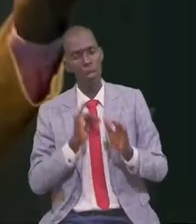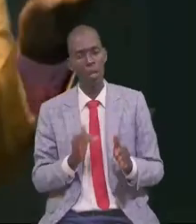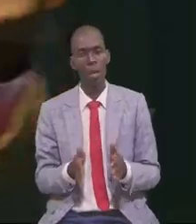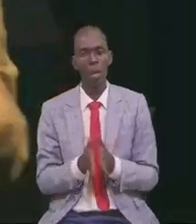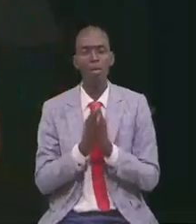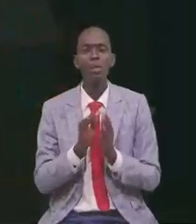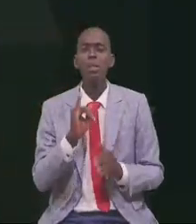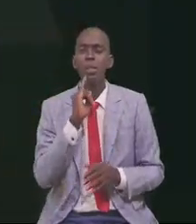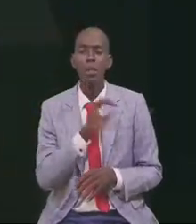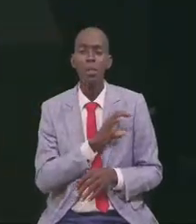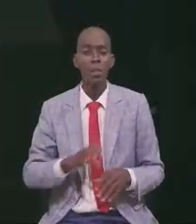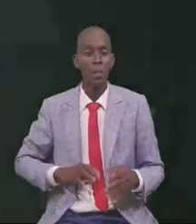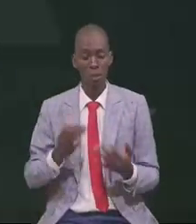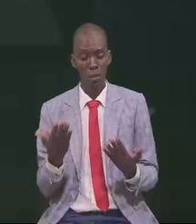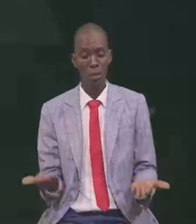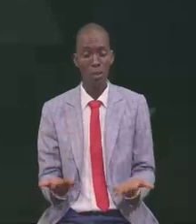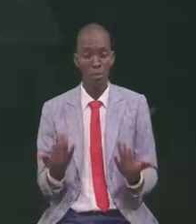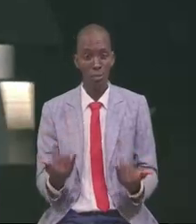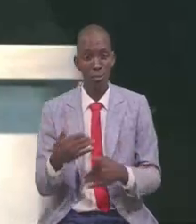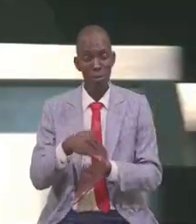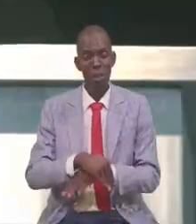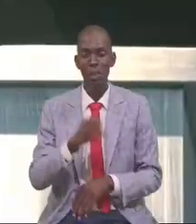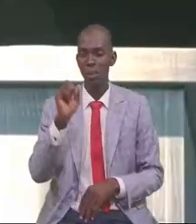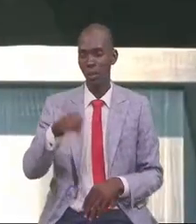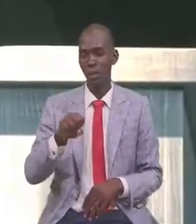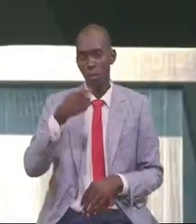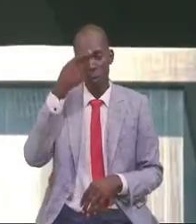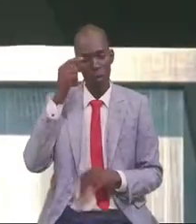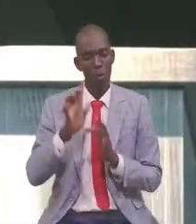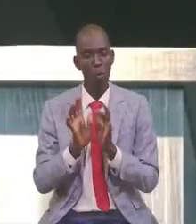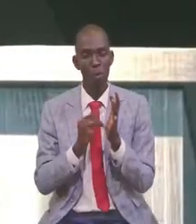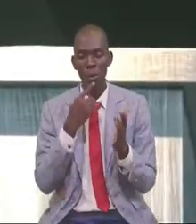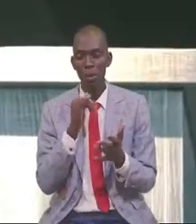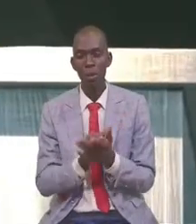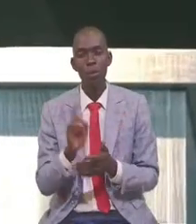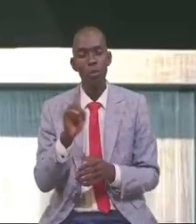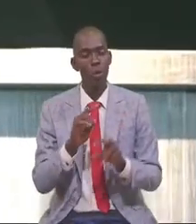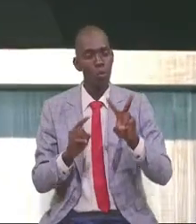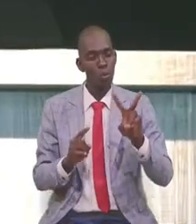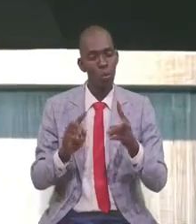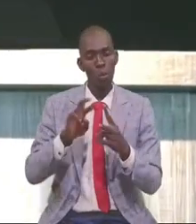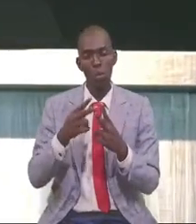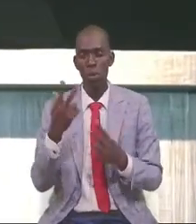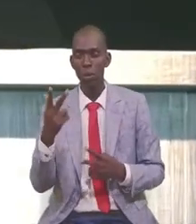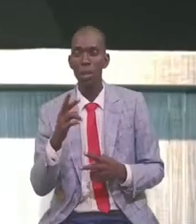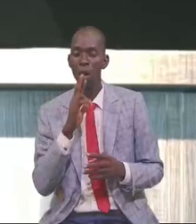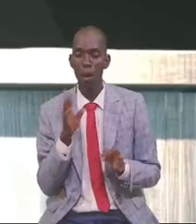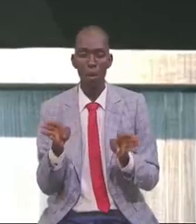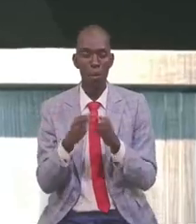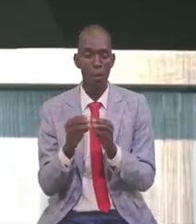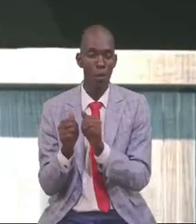sûr, parce qu'il a dit là où deux ou trois sont assemblés en mon nom, je suis là au milieu